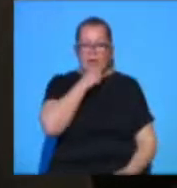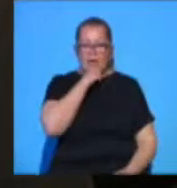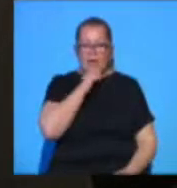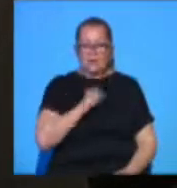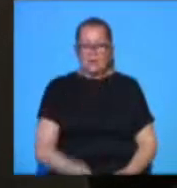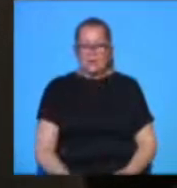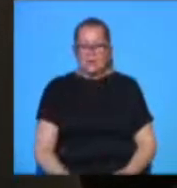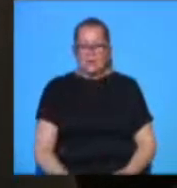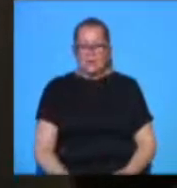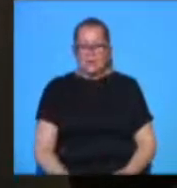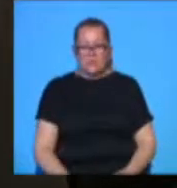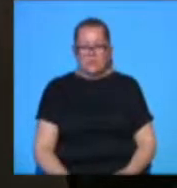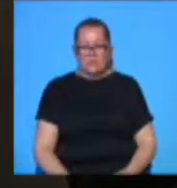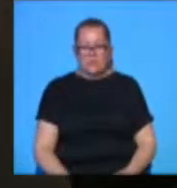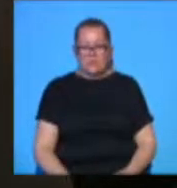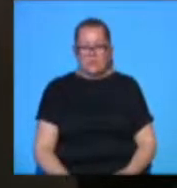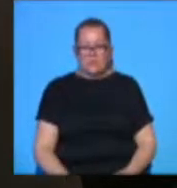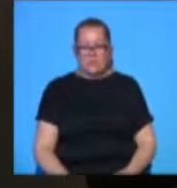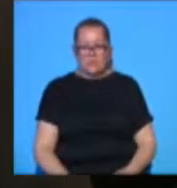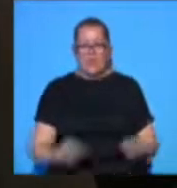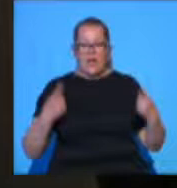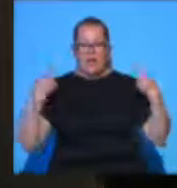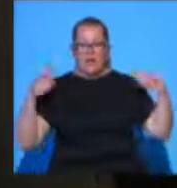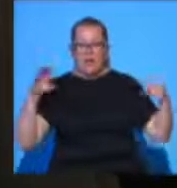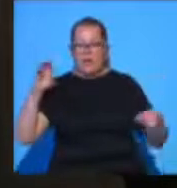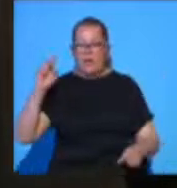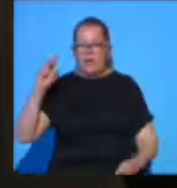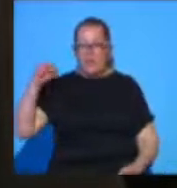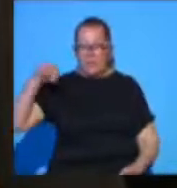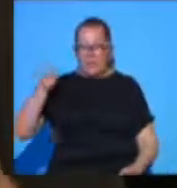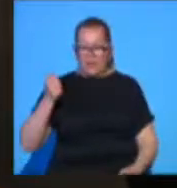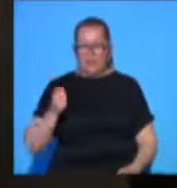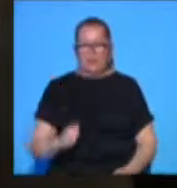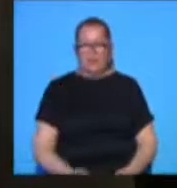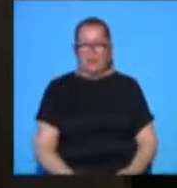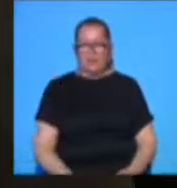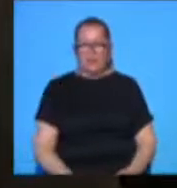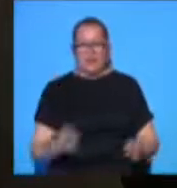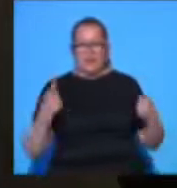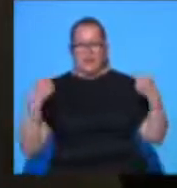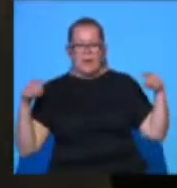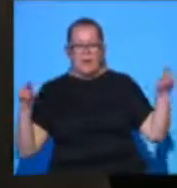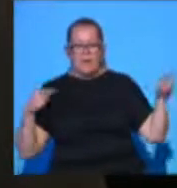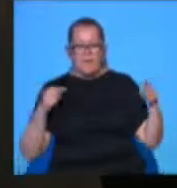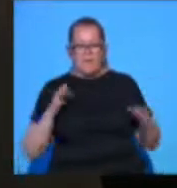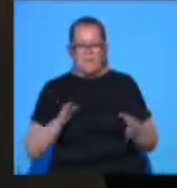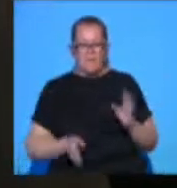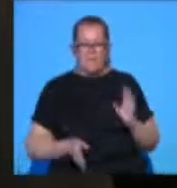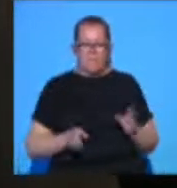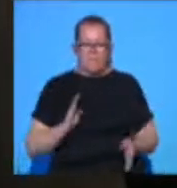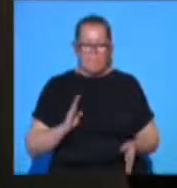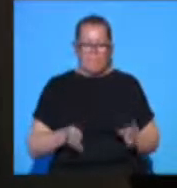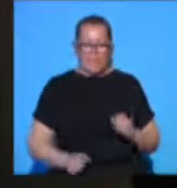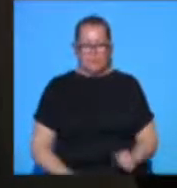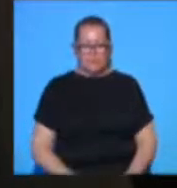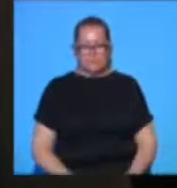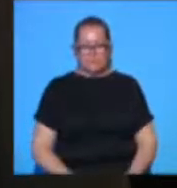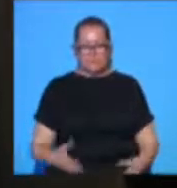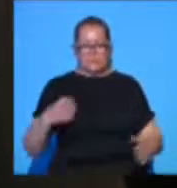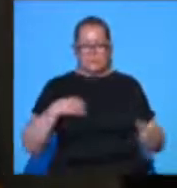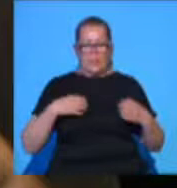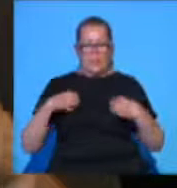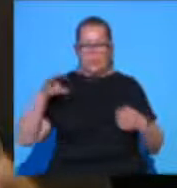Înseamnă festivalul Elena Teodorini al operei române, înseamnă festivalul Puppets Occupy Street al Teatrului